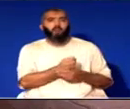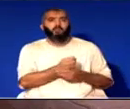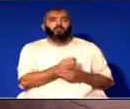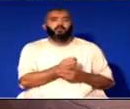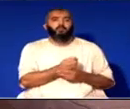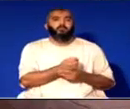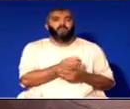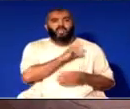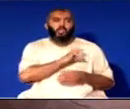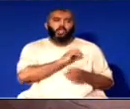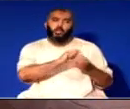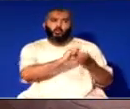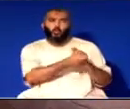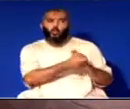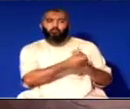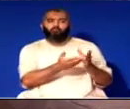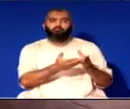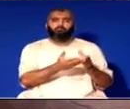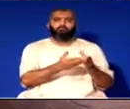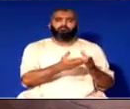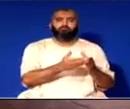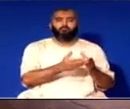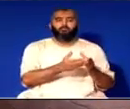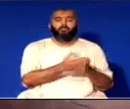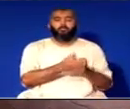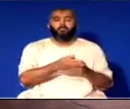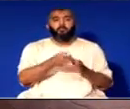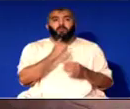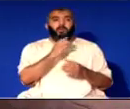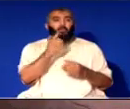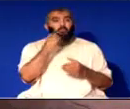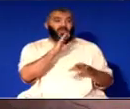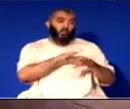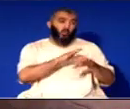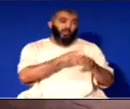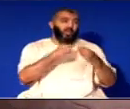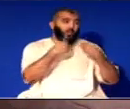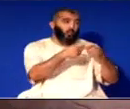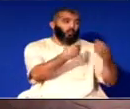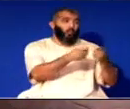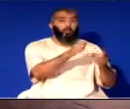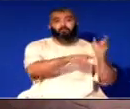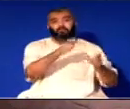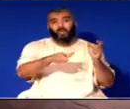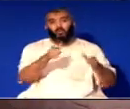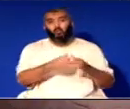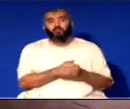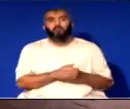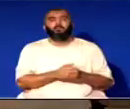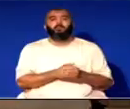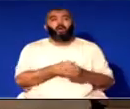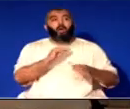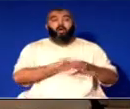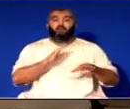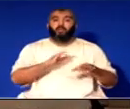يستطع فبقلبه، وذلك ضعف الإيمان. إذن الأمر بالمعروف وأنهى عن المنكر، ونوع من نوع المسؤولية، يعني الإنسان هو مسؤول أمام